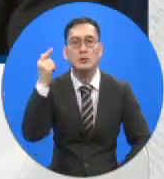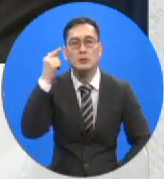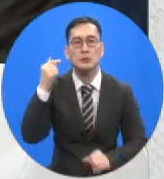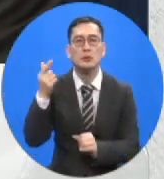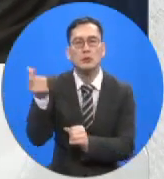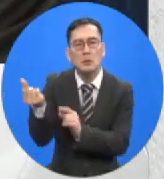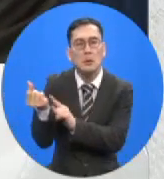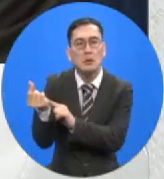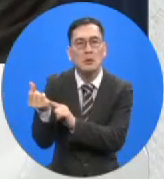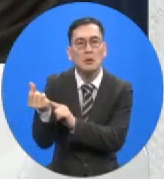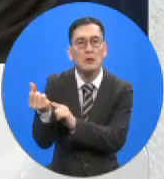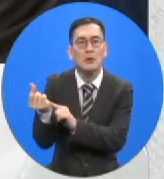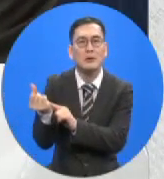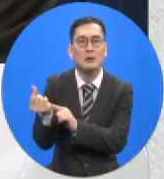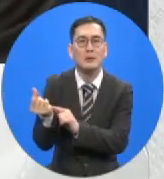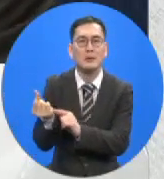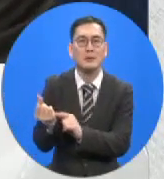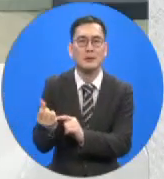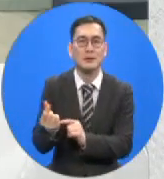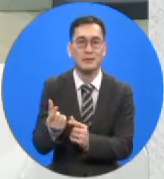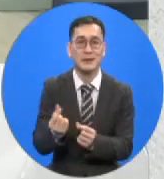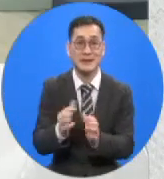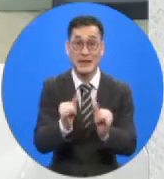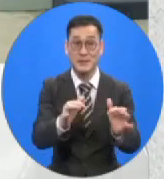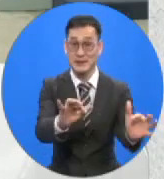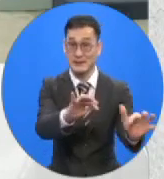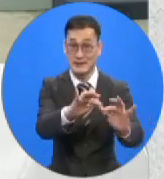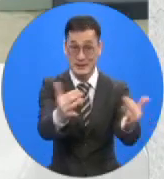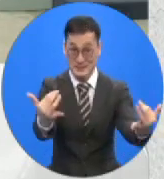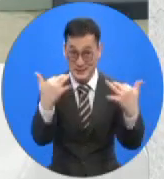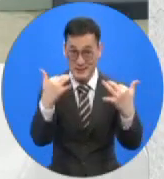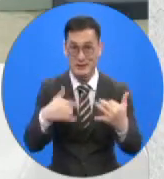강점은 그런 것 같아요. 대중적으로 호소력을 갖고 있다는 거. 예.